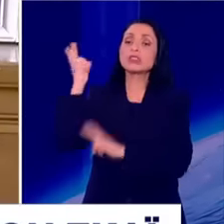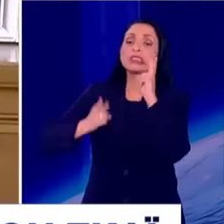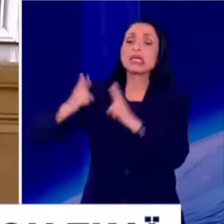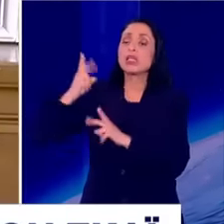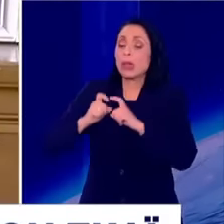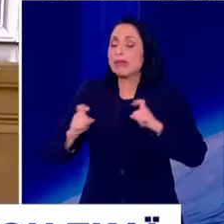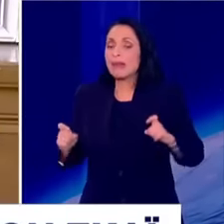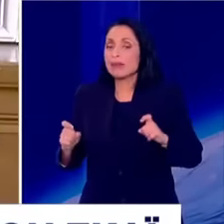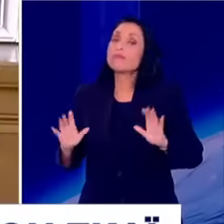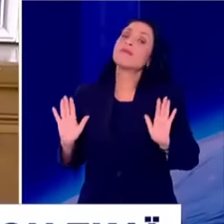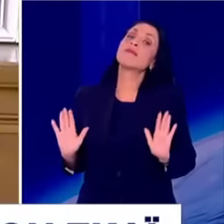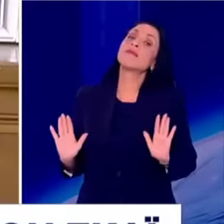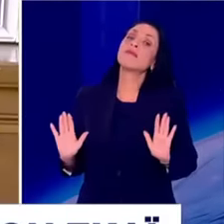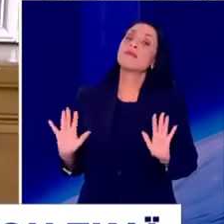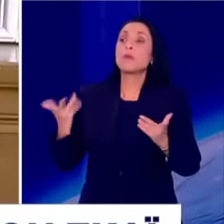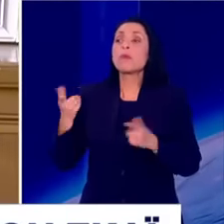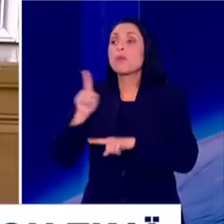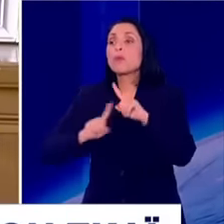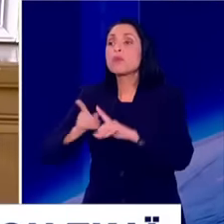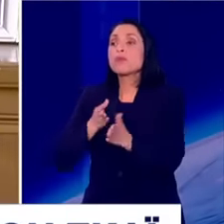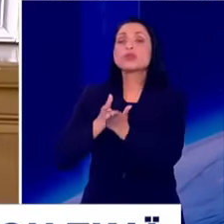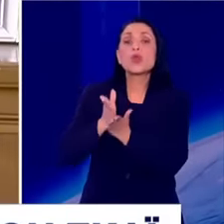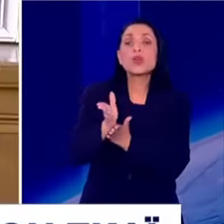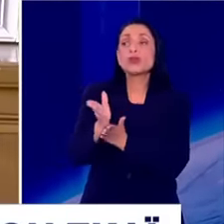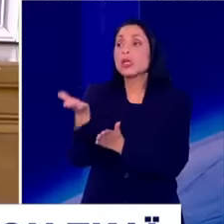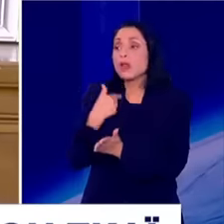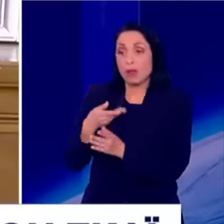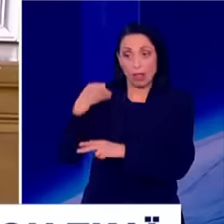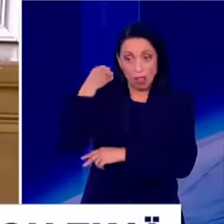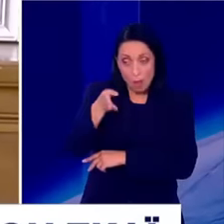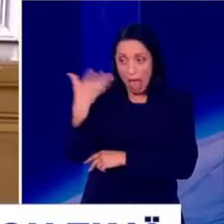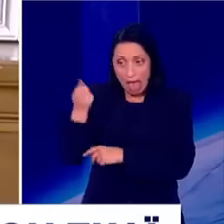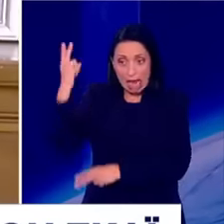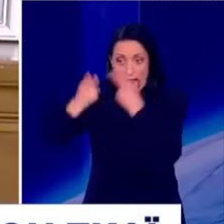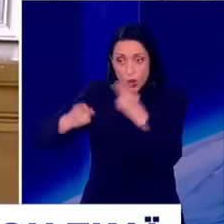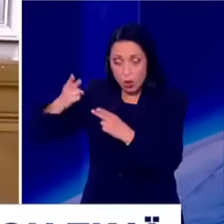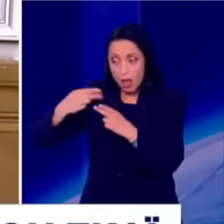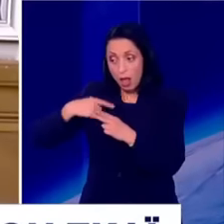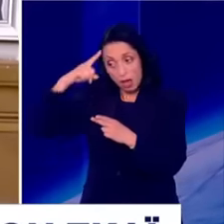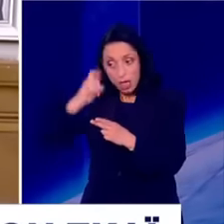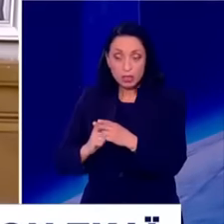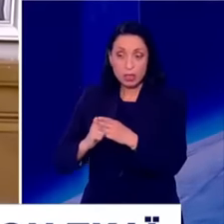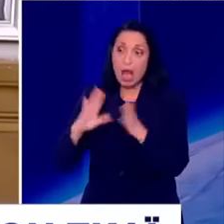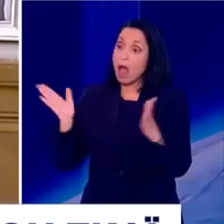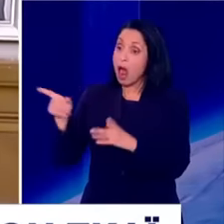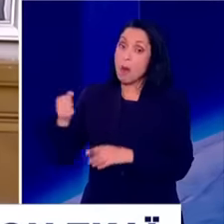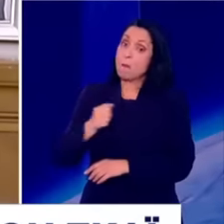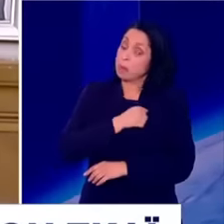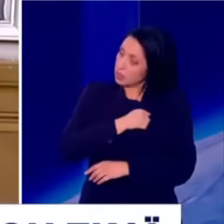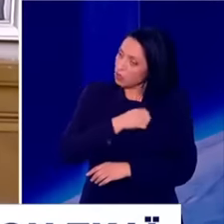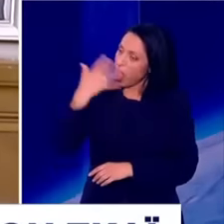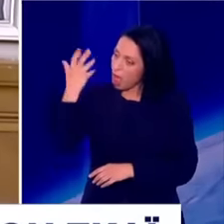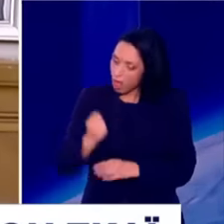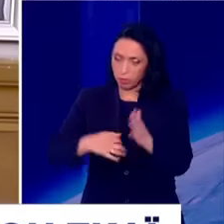Δεν στέλνεται κάποιος άνθρωπος στη δικαιοσύνη χωρίς κατηγορητήριο. Πρέπει να, αν κάποιος πιστεύει ότι μπορεί να συντάξει